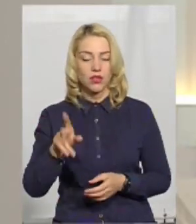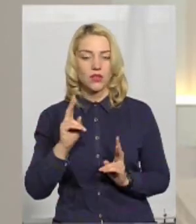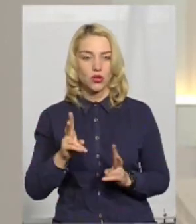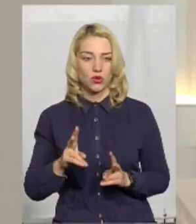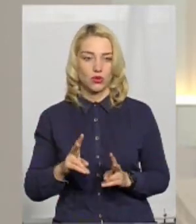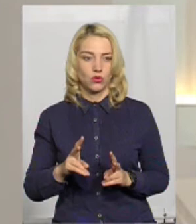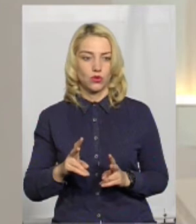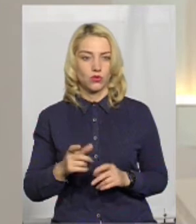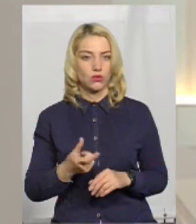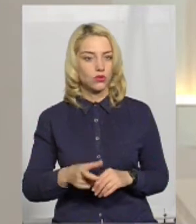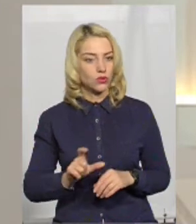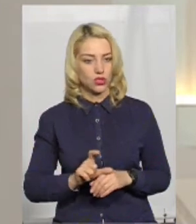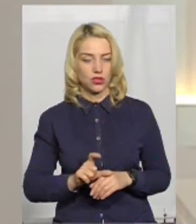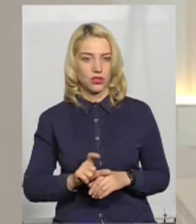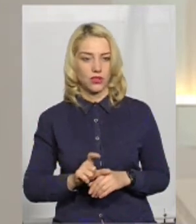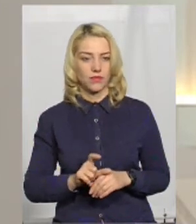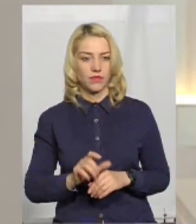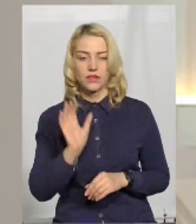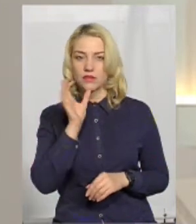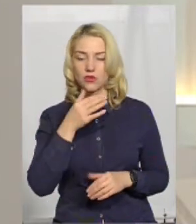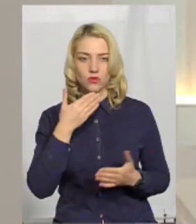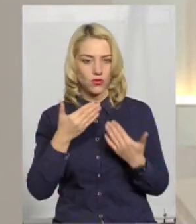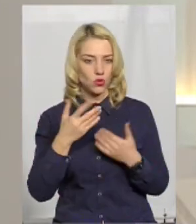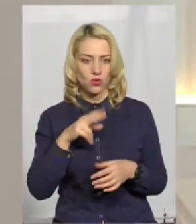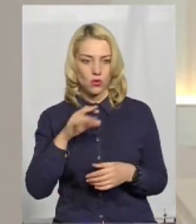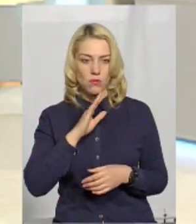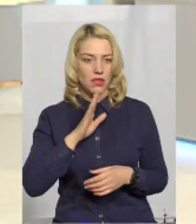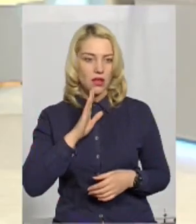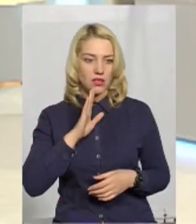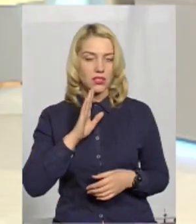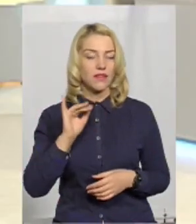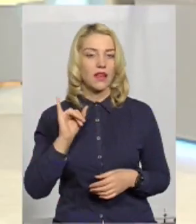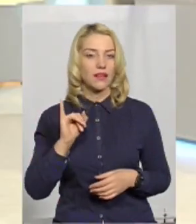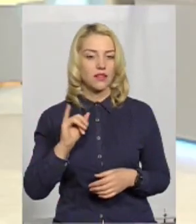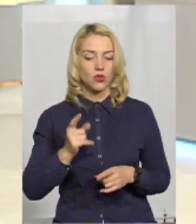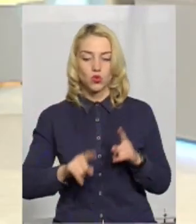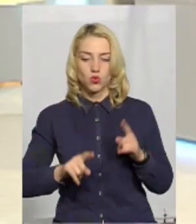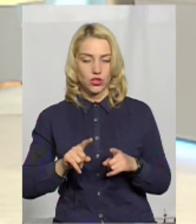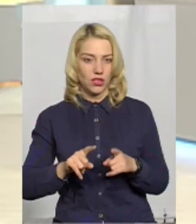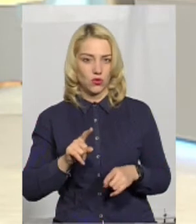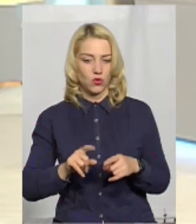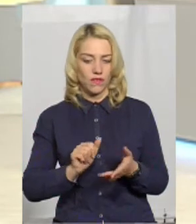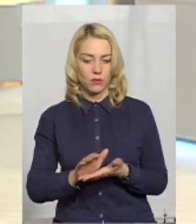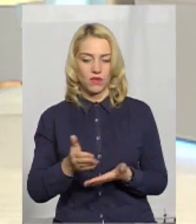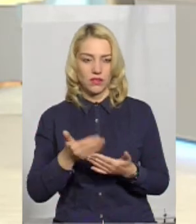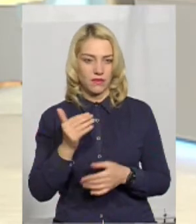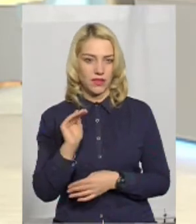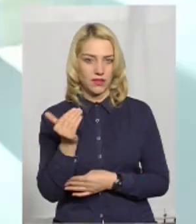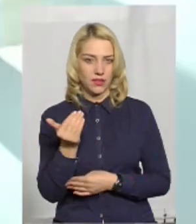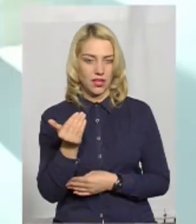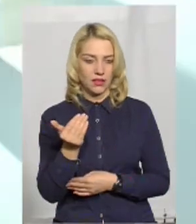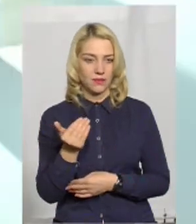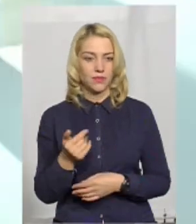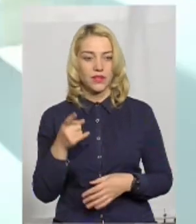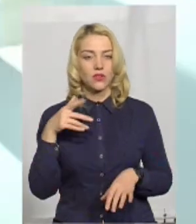досить так серйозно ставляться до материнства і дуже рідко відмовляються від дітей. А ви